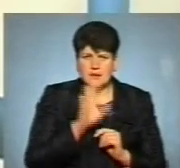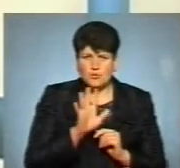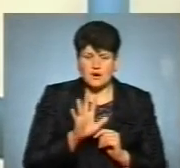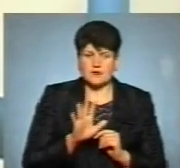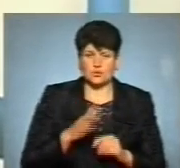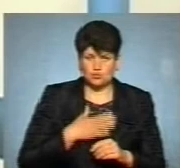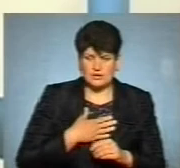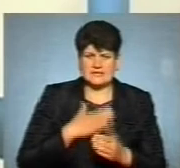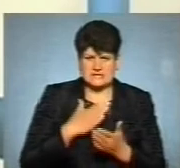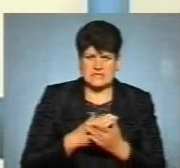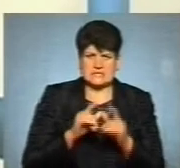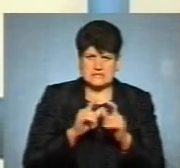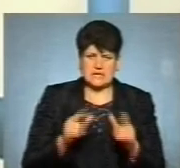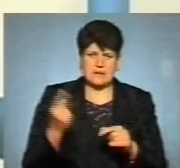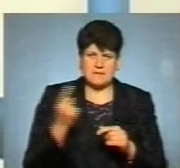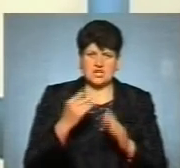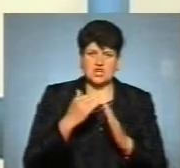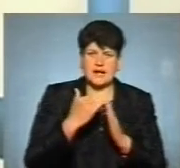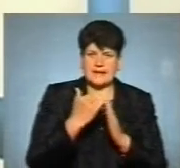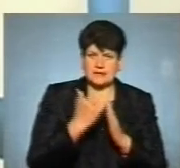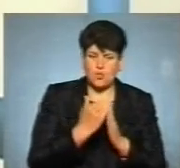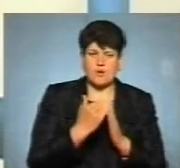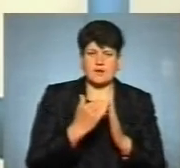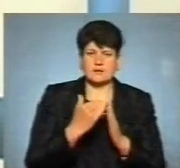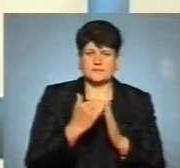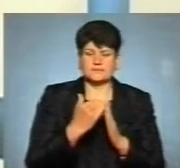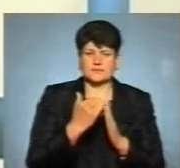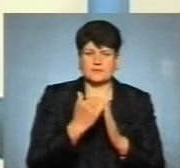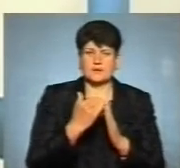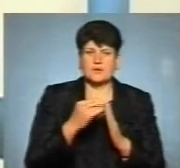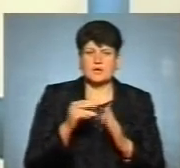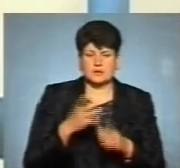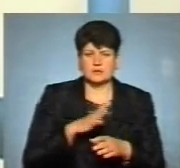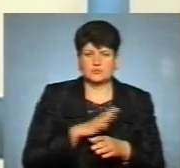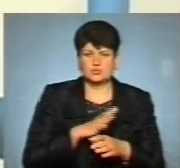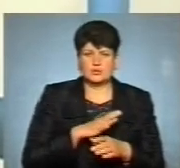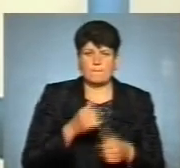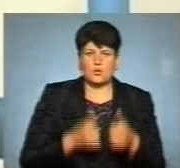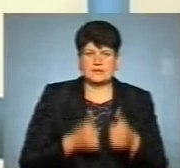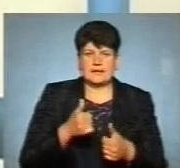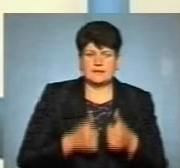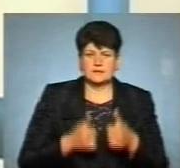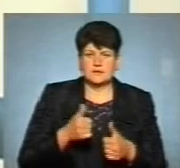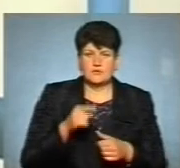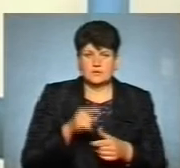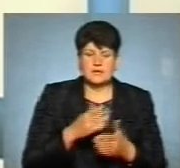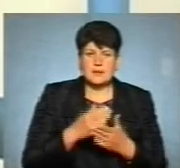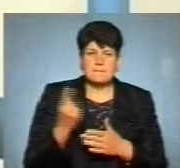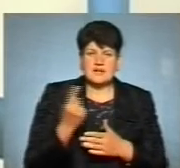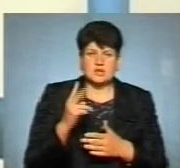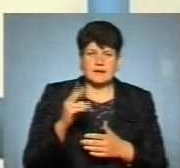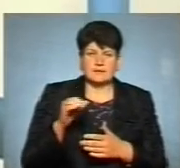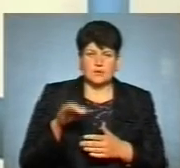кажу, бо в нас є заклади і першої категорії атестації, оці, що в нас пройшли по тендерних процедурах, вони якраз і першої